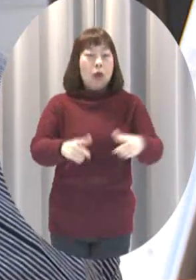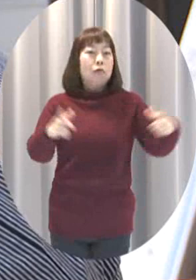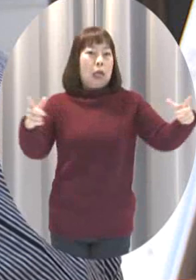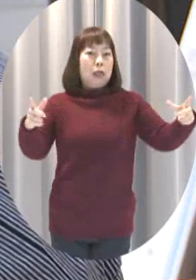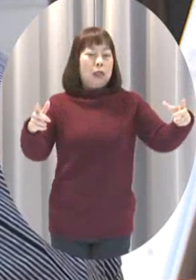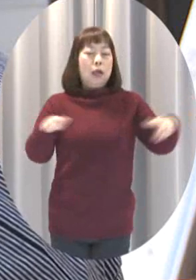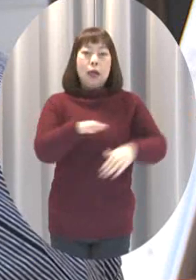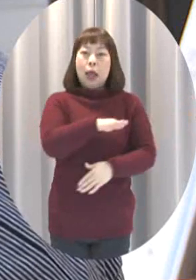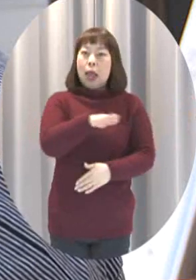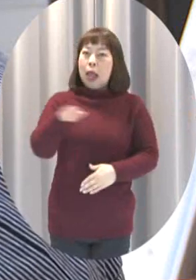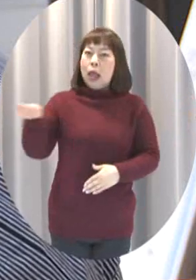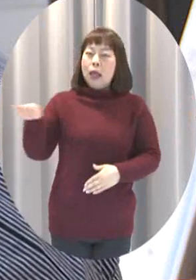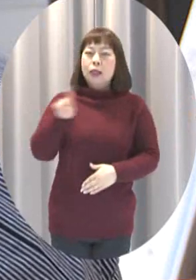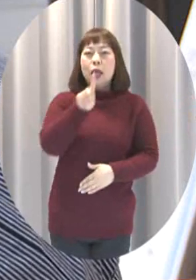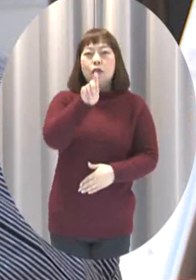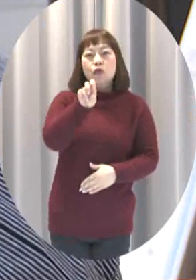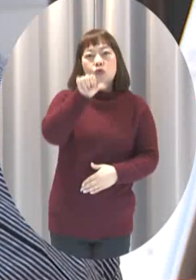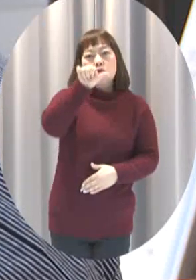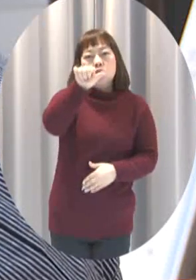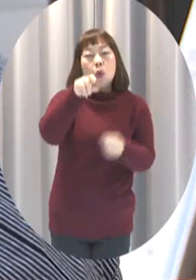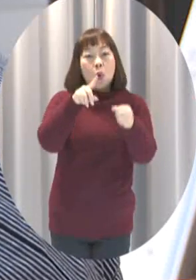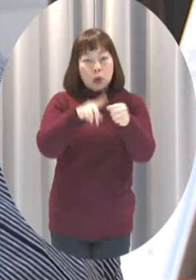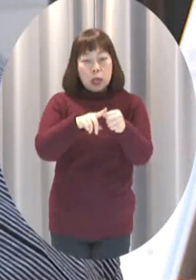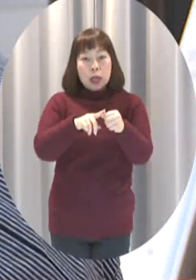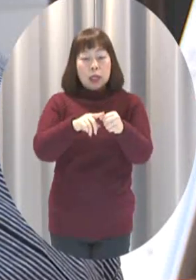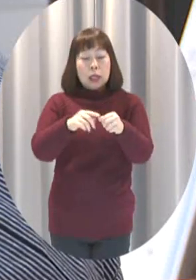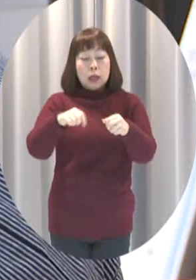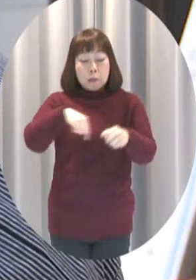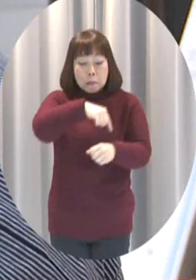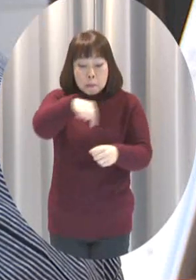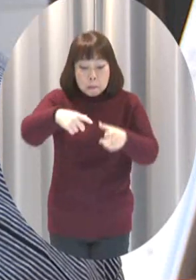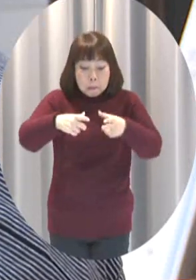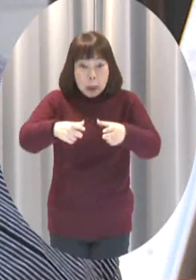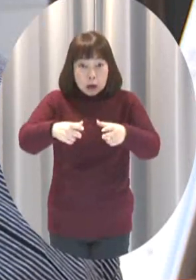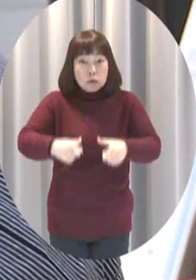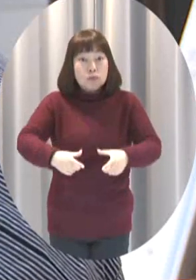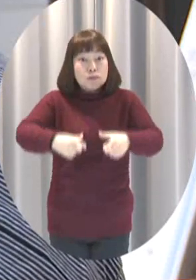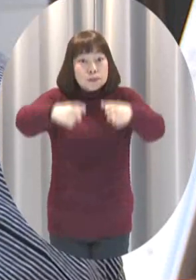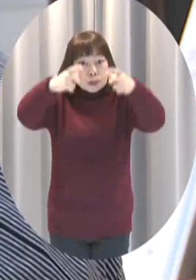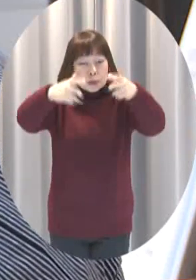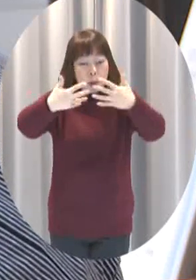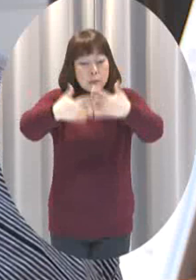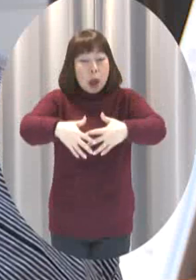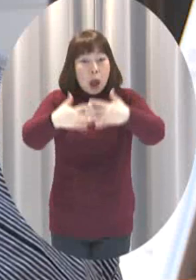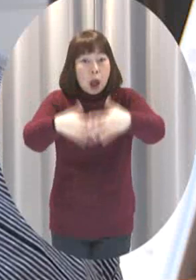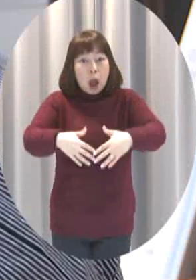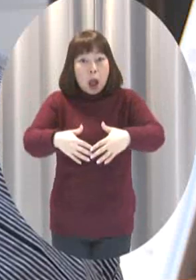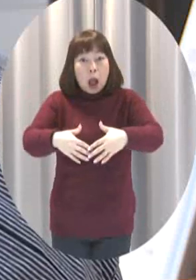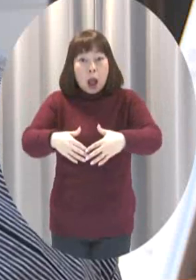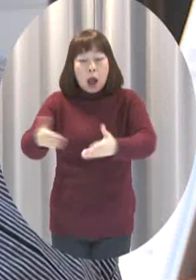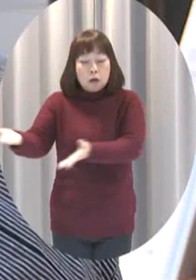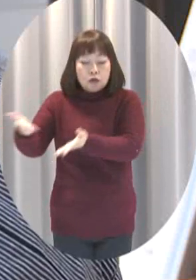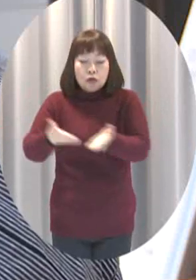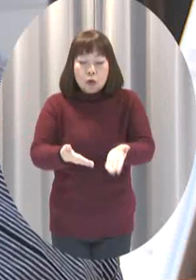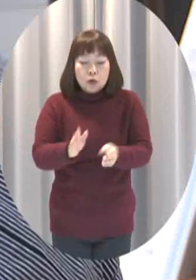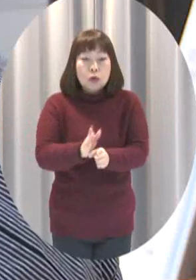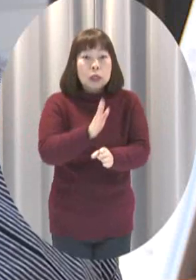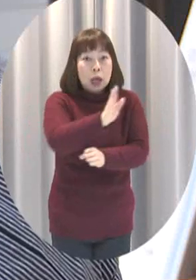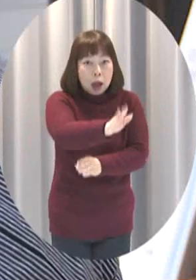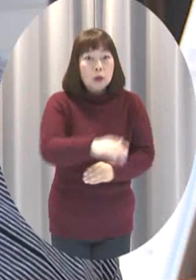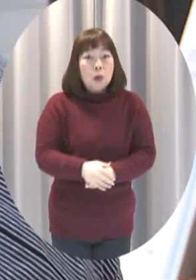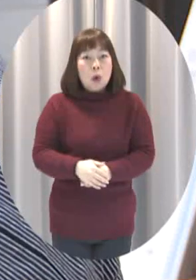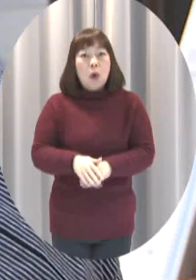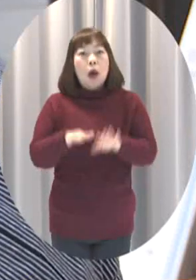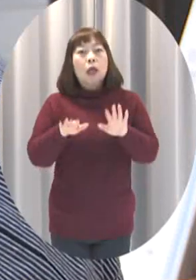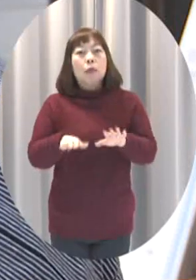平成15年に丸棒加工機を導入した以降、現在4台の丸棒加